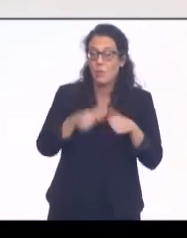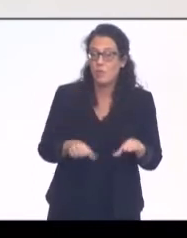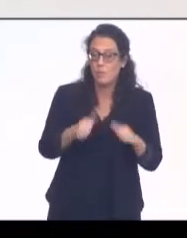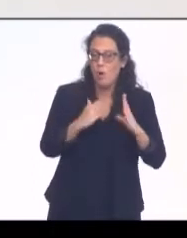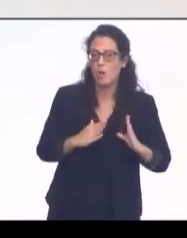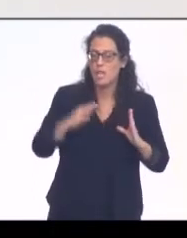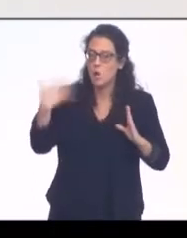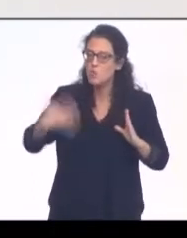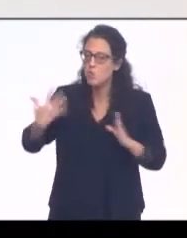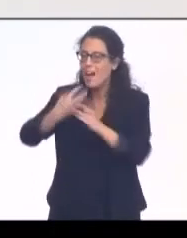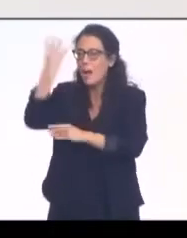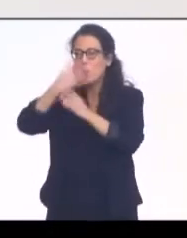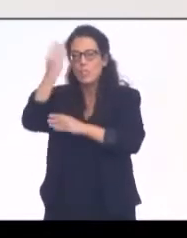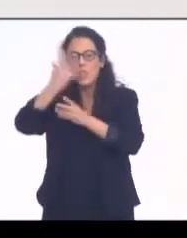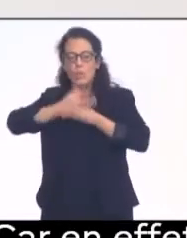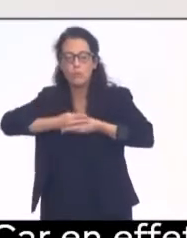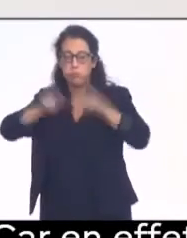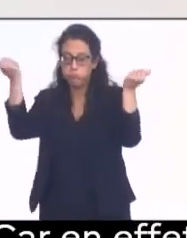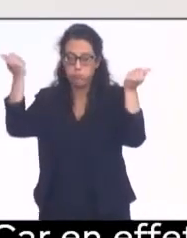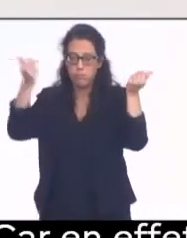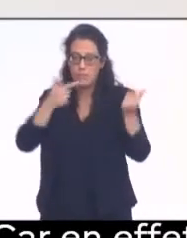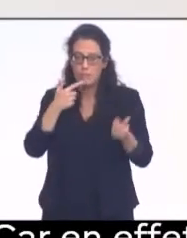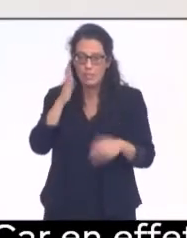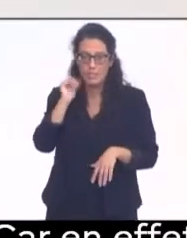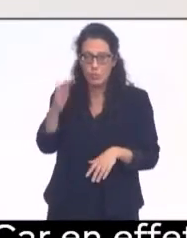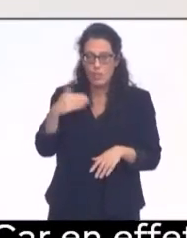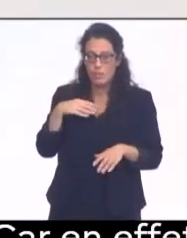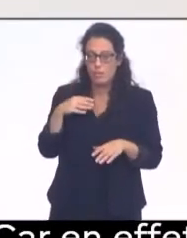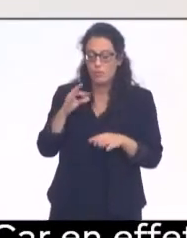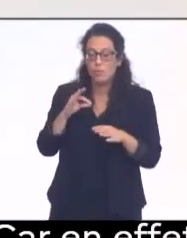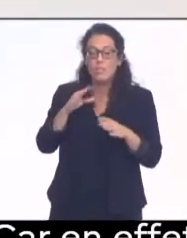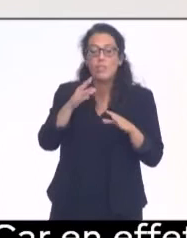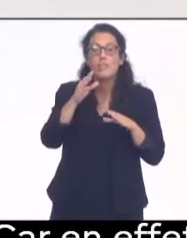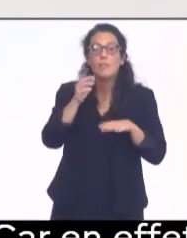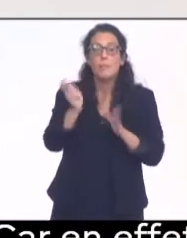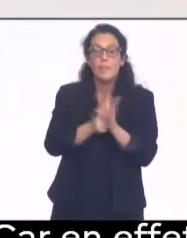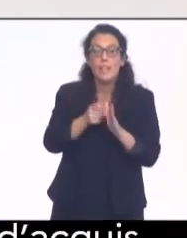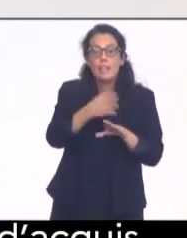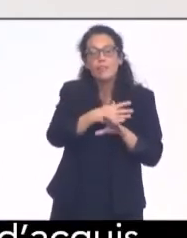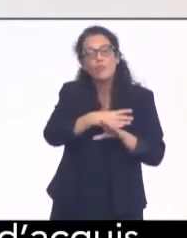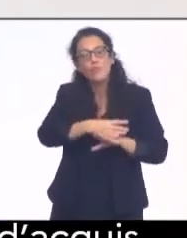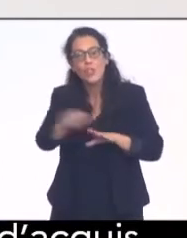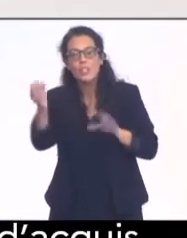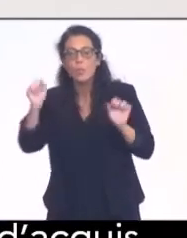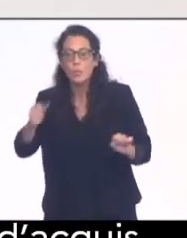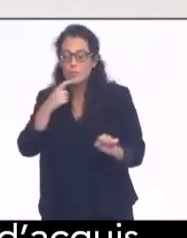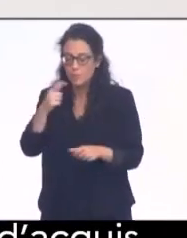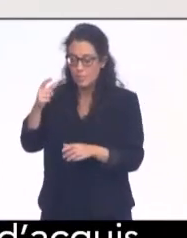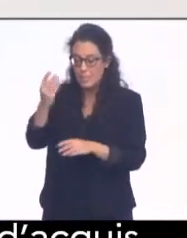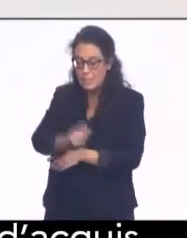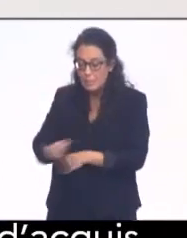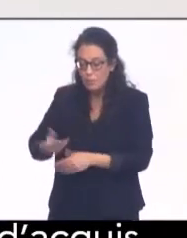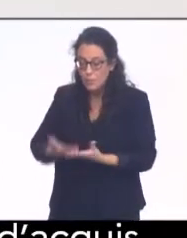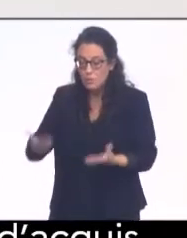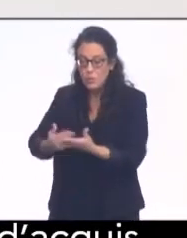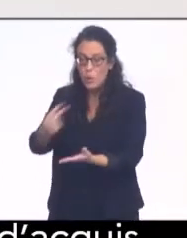que le ministre de l'Éducation nationale, notamment, avait rendu prioritaire à la sortie du confinement l'accès à l'école des enfants en situation de handicap.